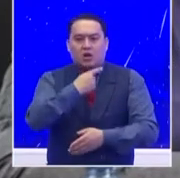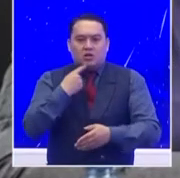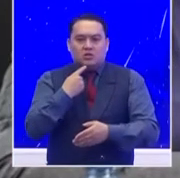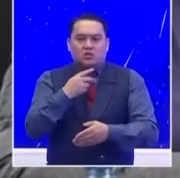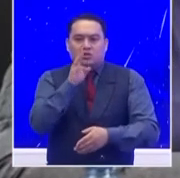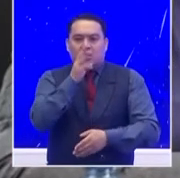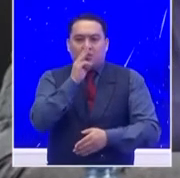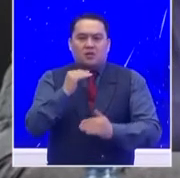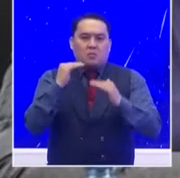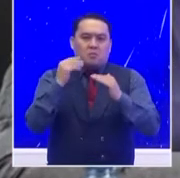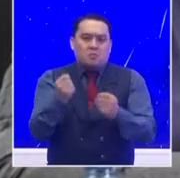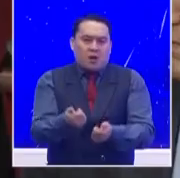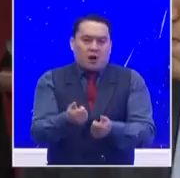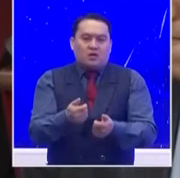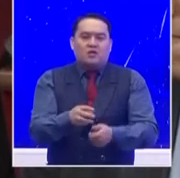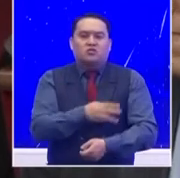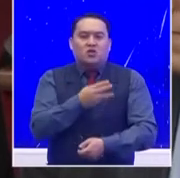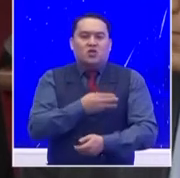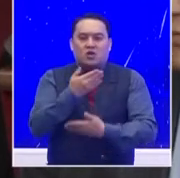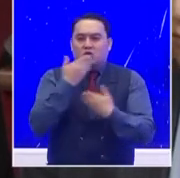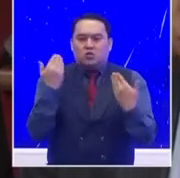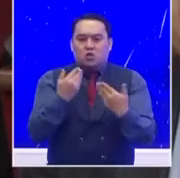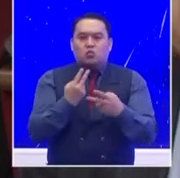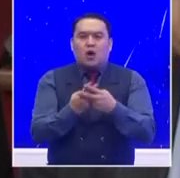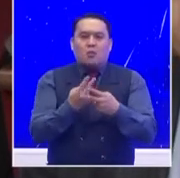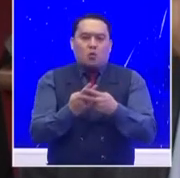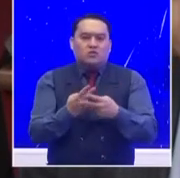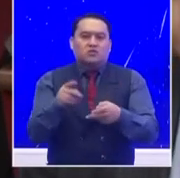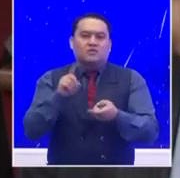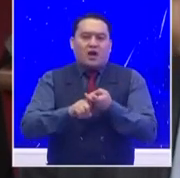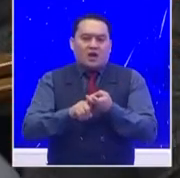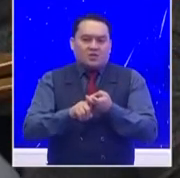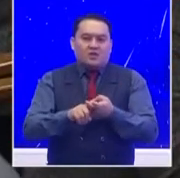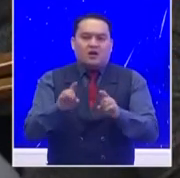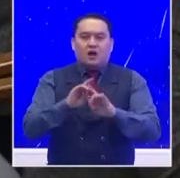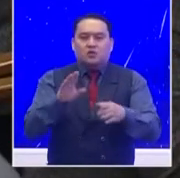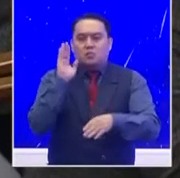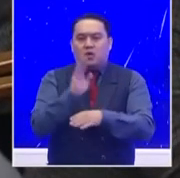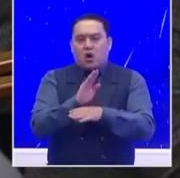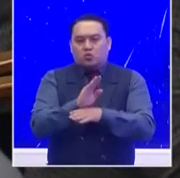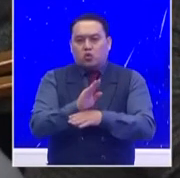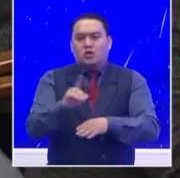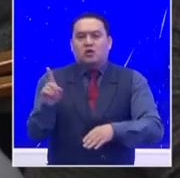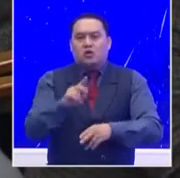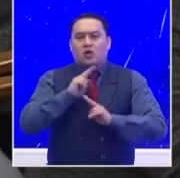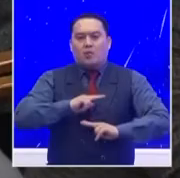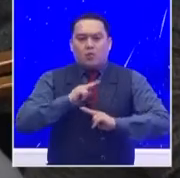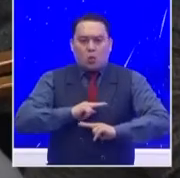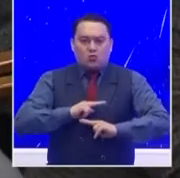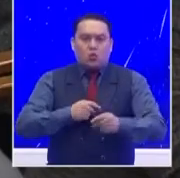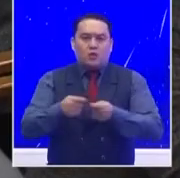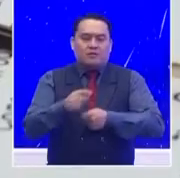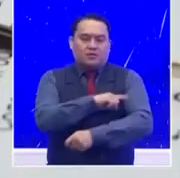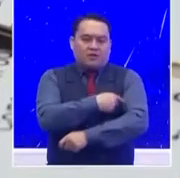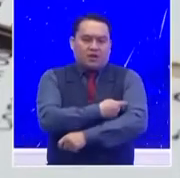низкой заработной платы врачей не горят желанием работать в колония связи с этим батыр домбай жуманов поручил синхронизировать работу органов duis и